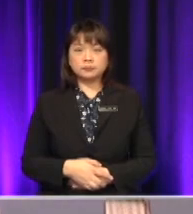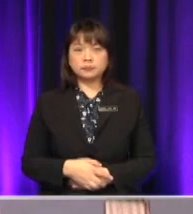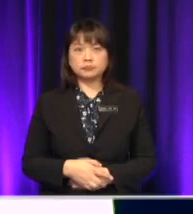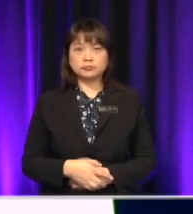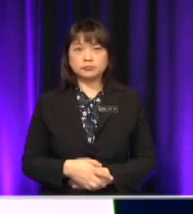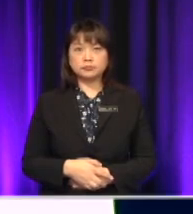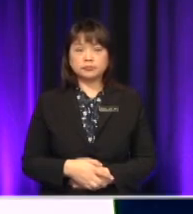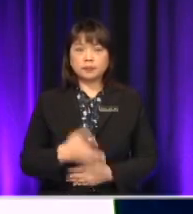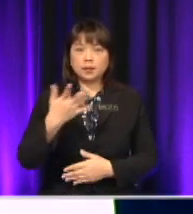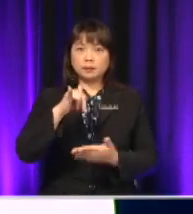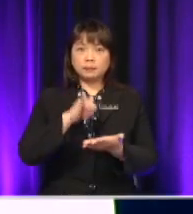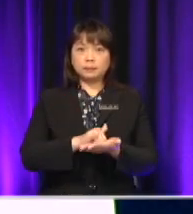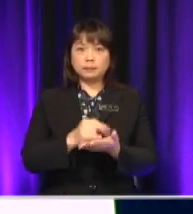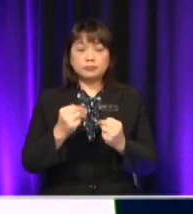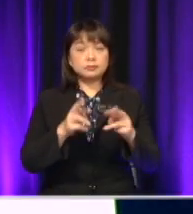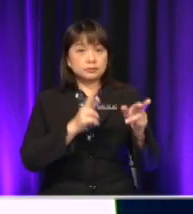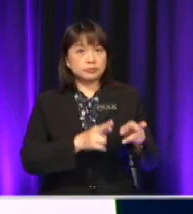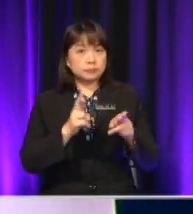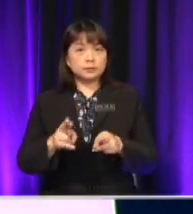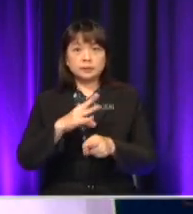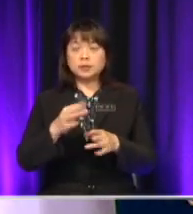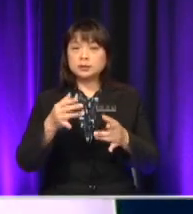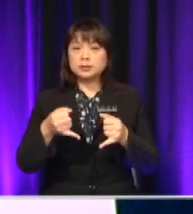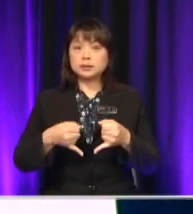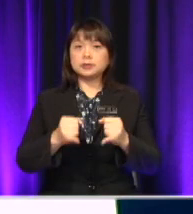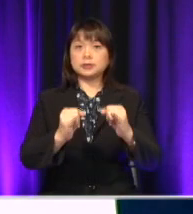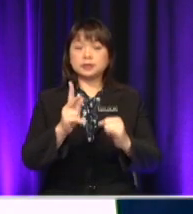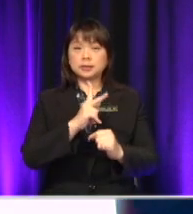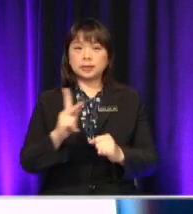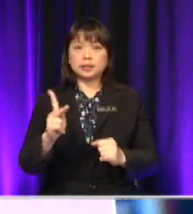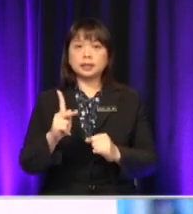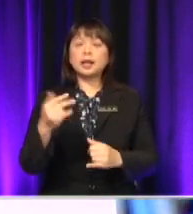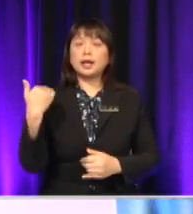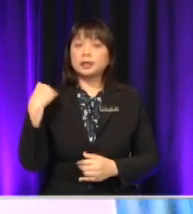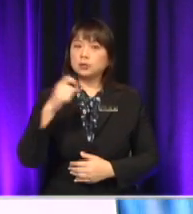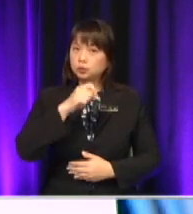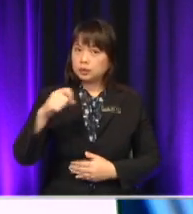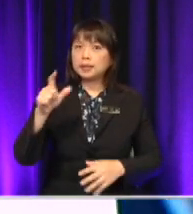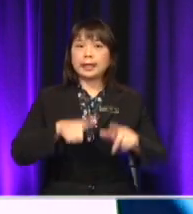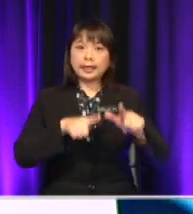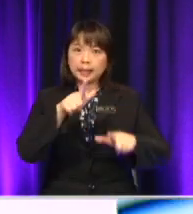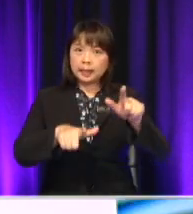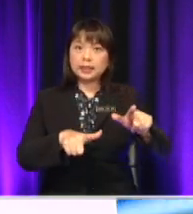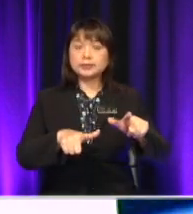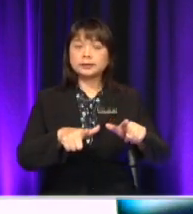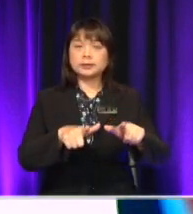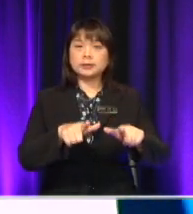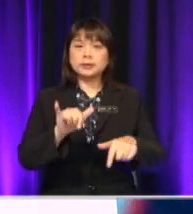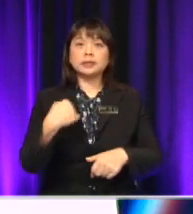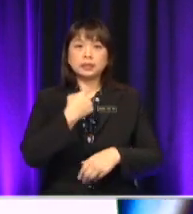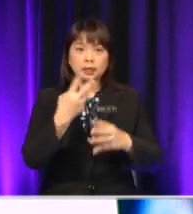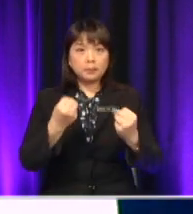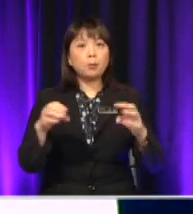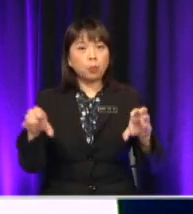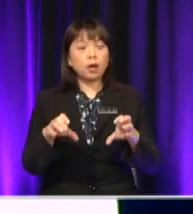nak merancang dan juga menjalankan eksperimen. Kita ada prosedur lah. Kita kena tulis apa langkah-langkah yang kita nak buat